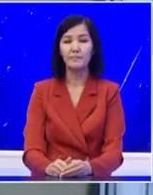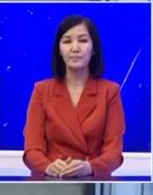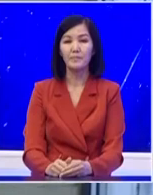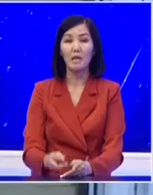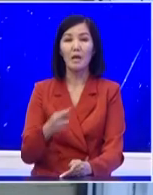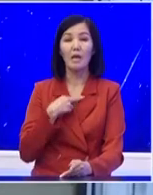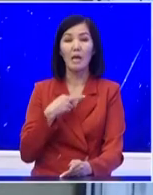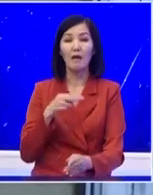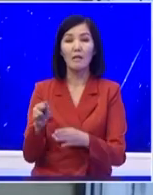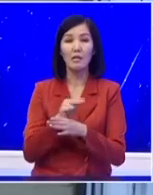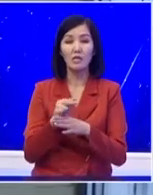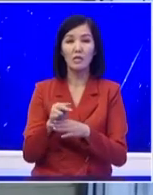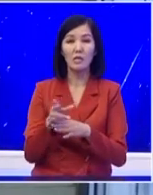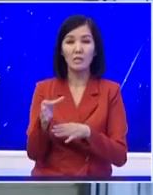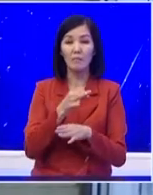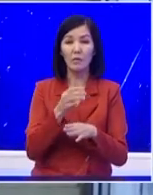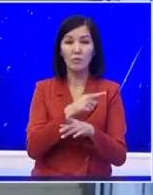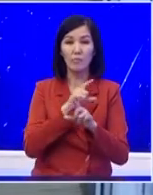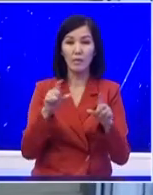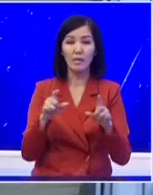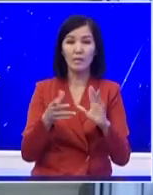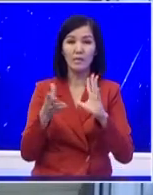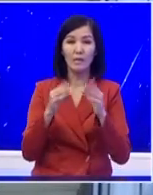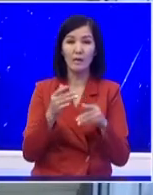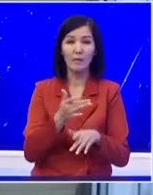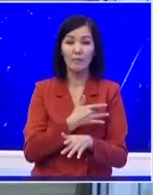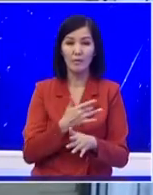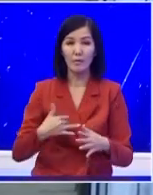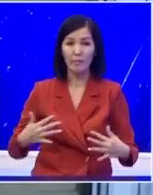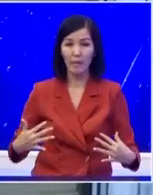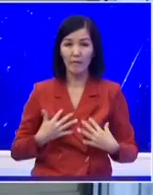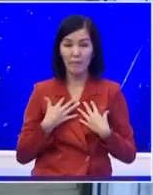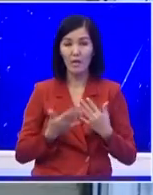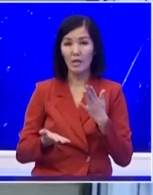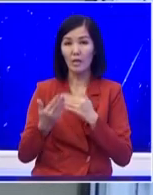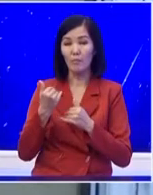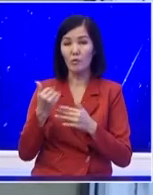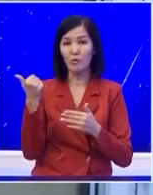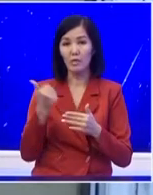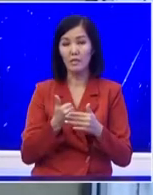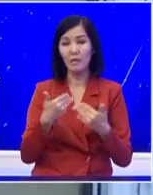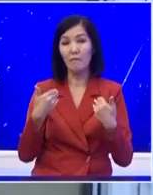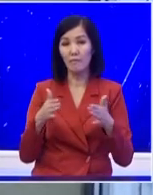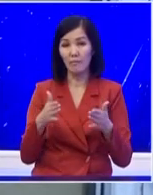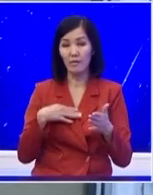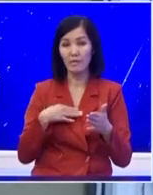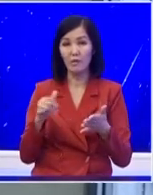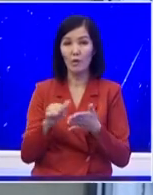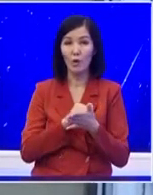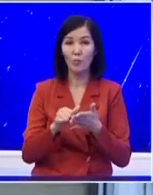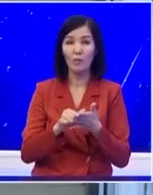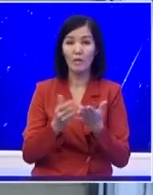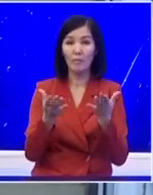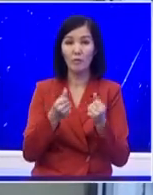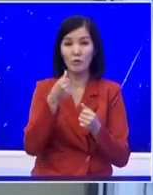Я пролежала в областной больнице 10 дней с диагнозом двусторонняя пневмония. На прошлой неделе выписалась. Больничный получила только